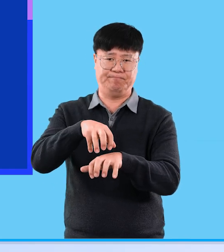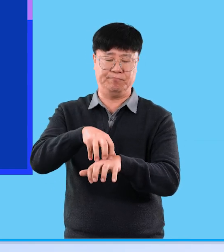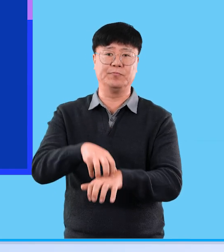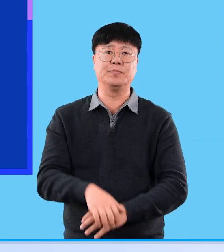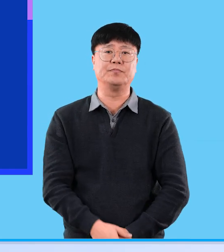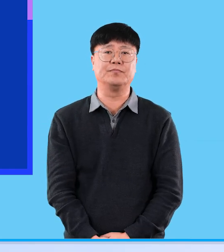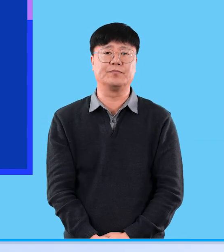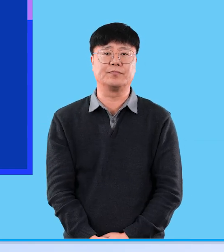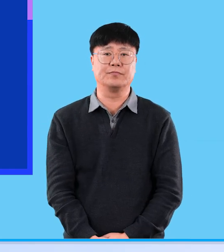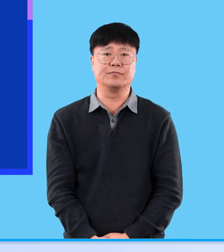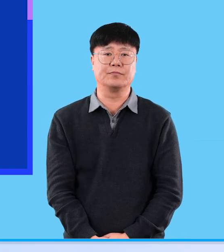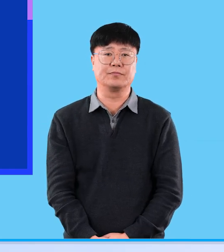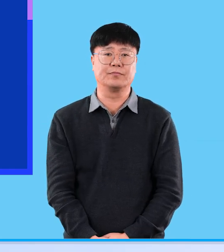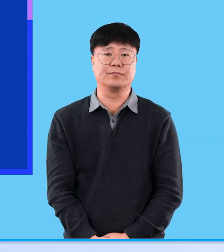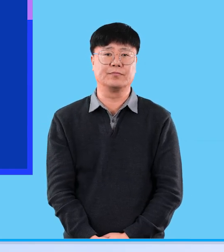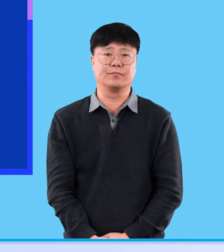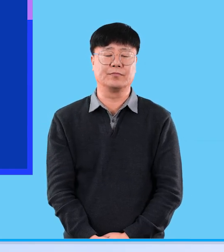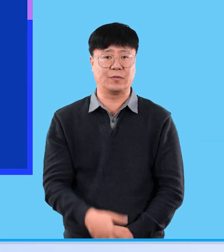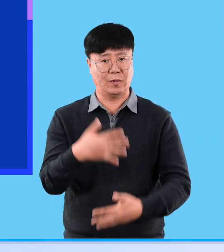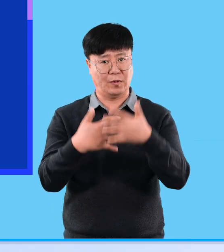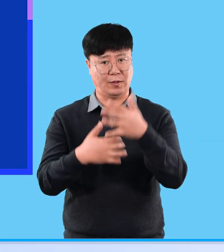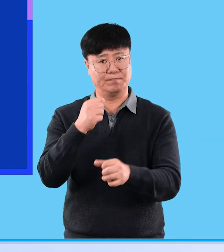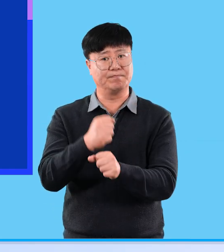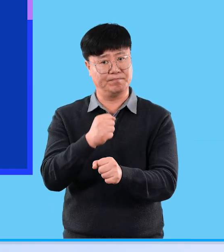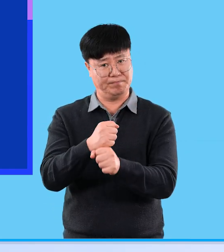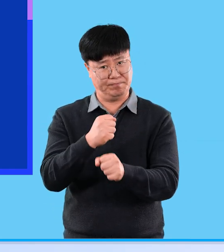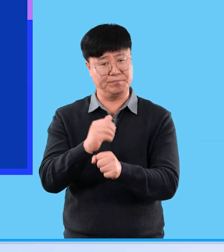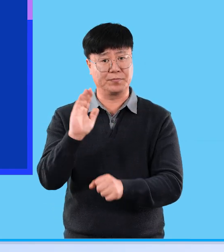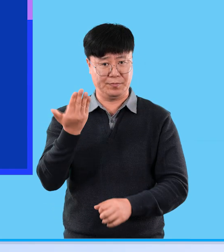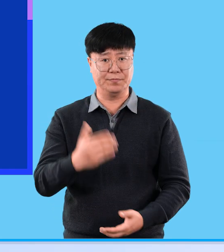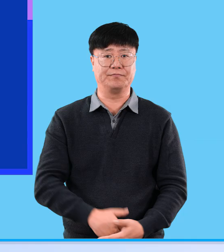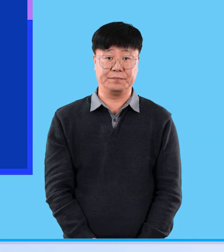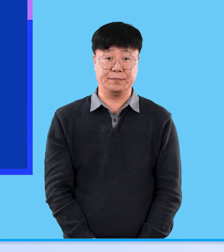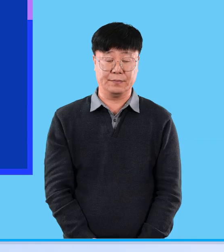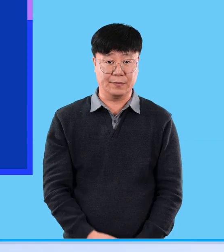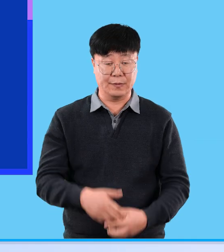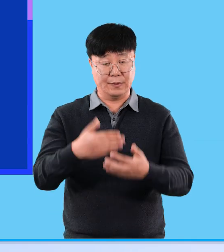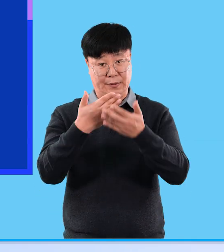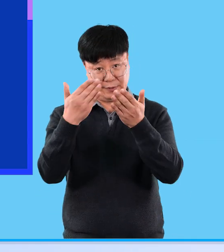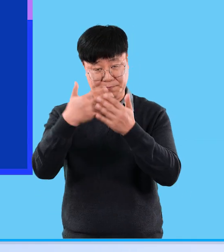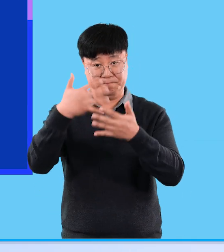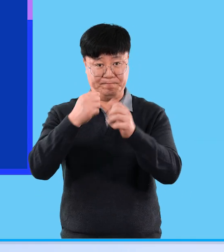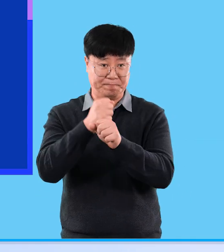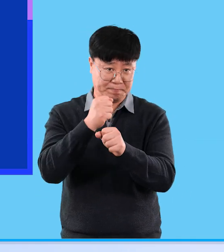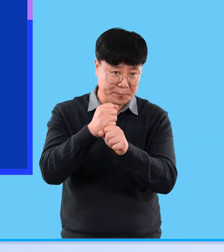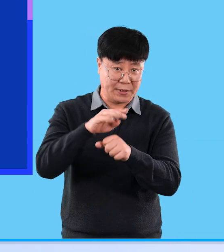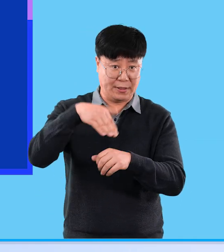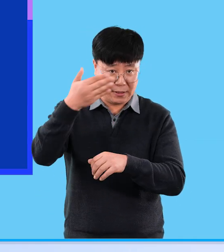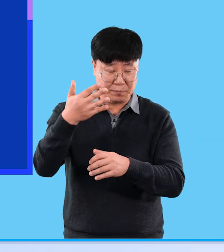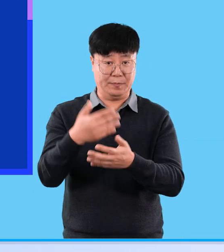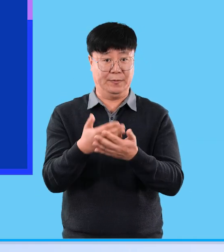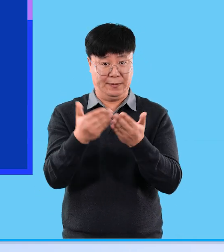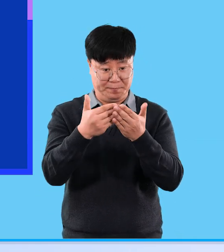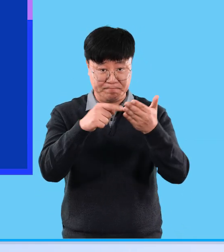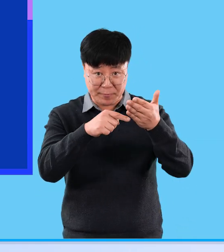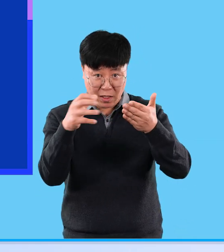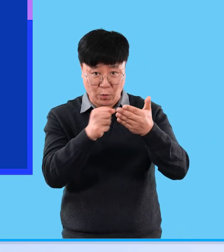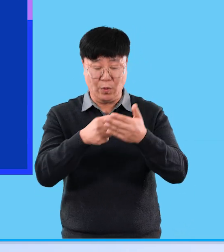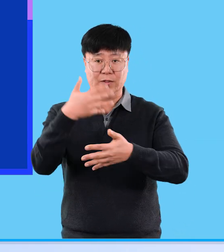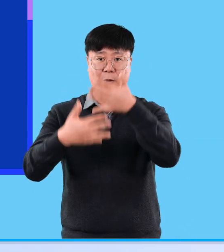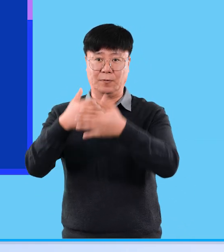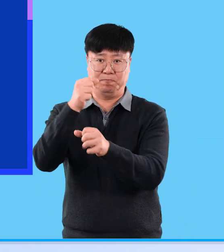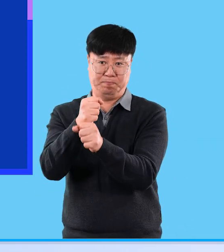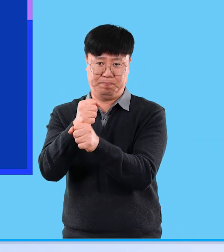지속적인 훈련을 하게 됩니다. 그리고 컨텐츠 제작을 하게 됩니다. 이미지 생성을 하고 그 다음에 그 만든 이미지를